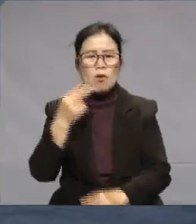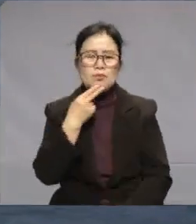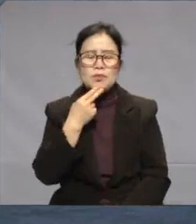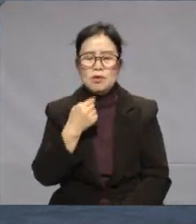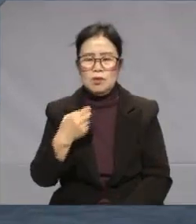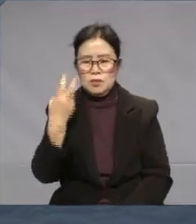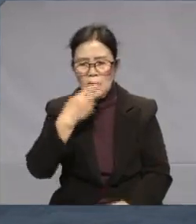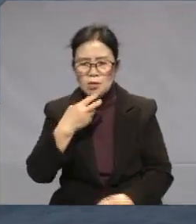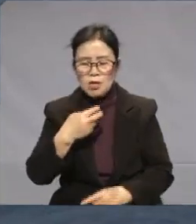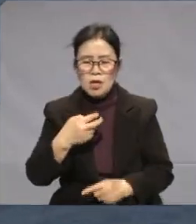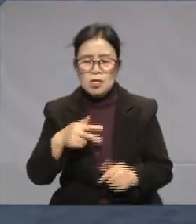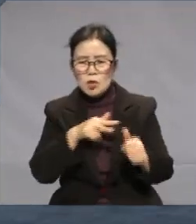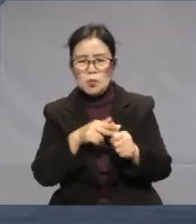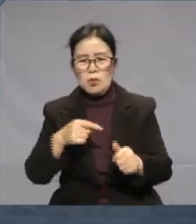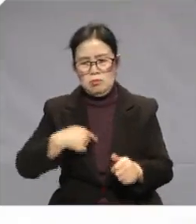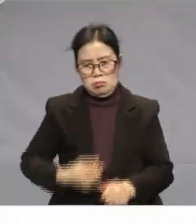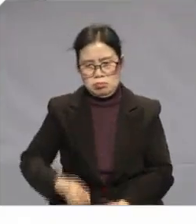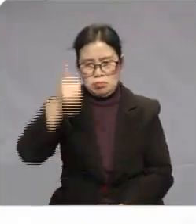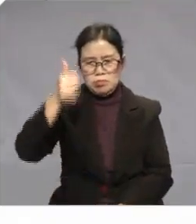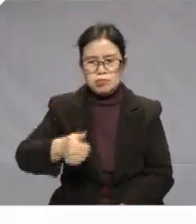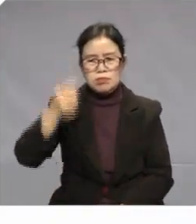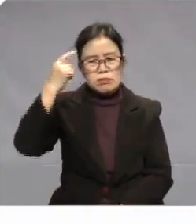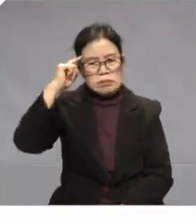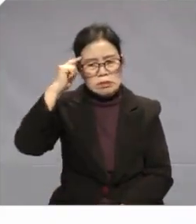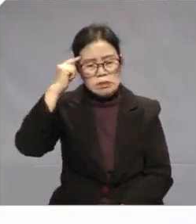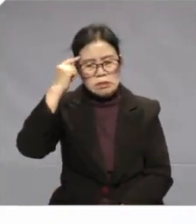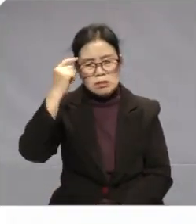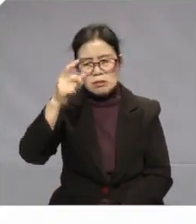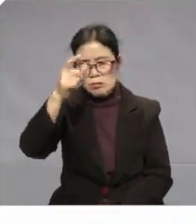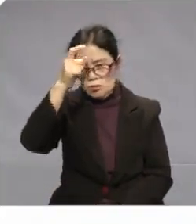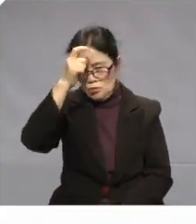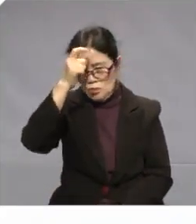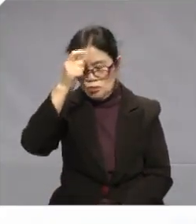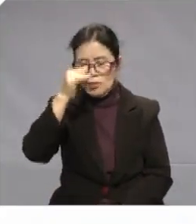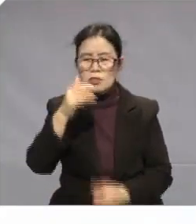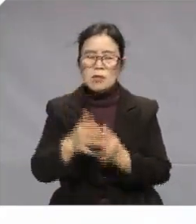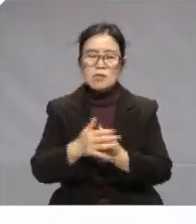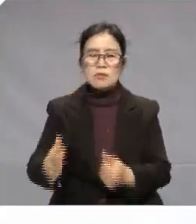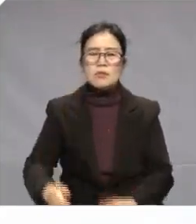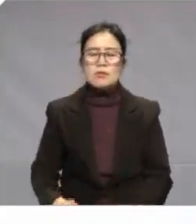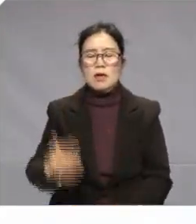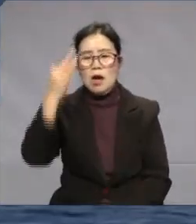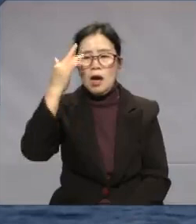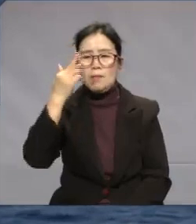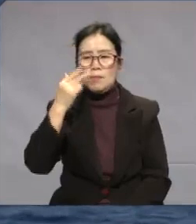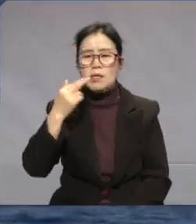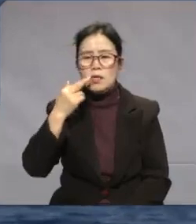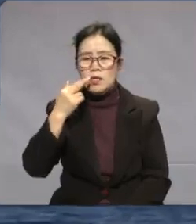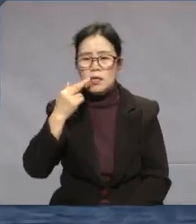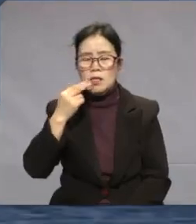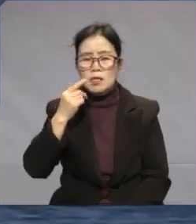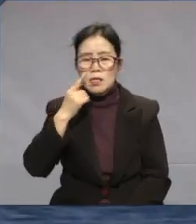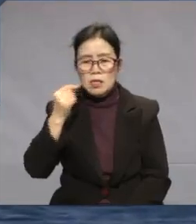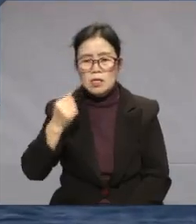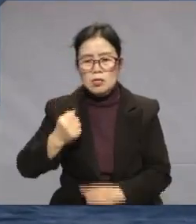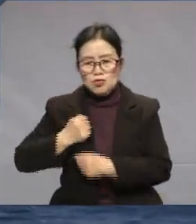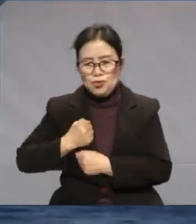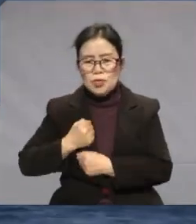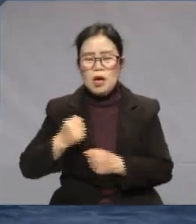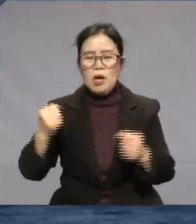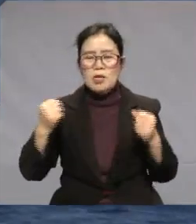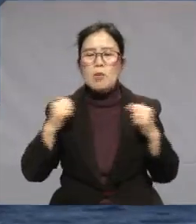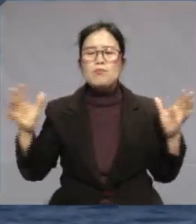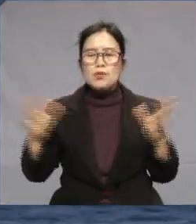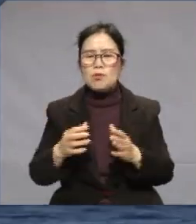자위대 정보가 훨씬 우월하다는 인식을 고수하기 때문입니다. 한미일 군사협력을 확대할 수 없는 또